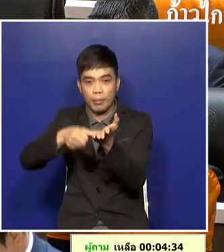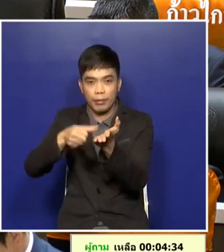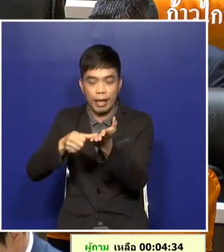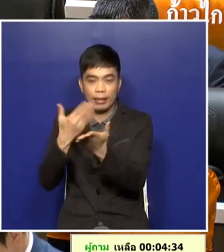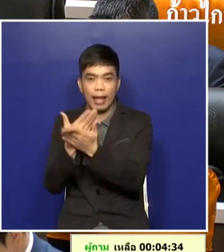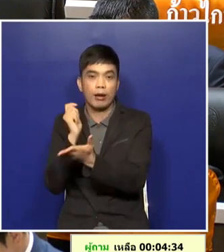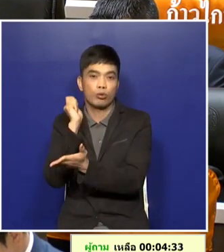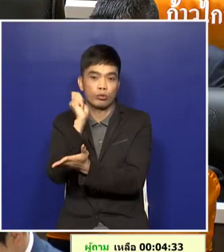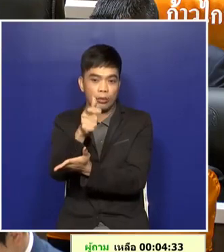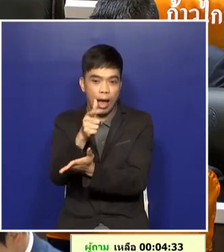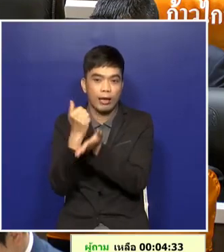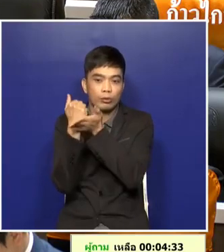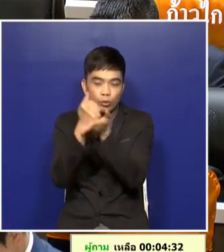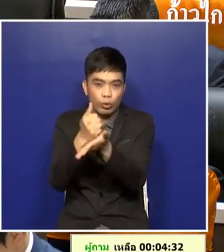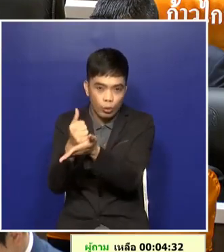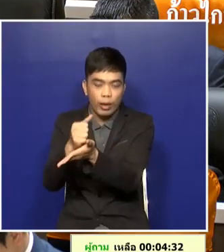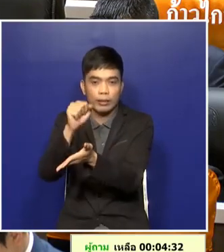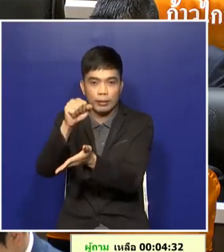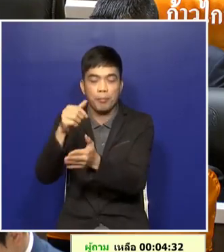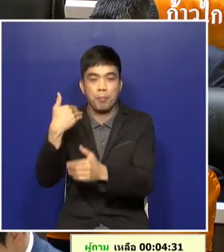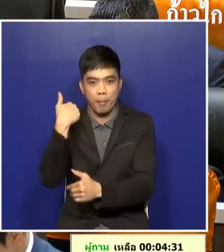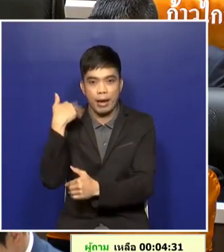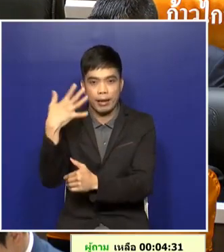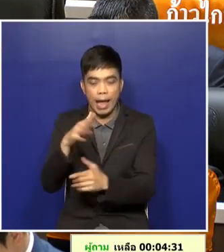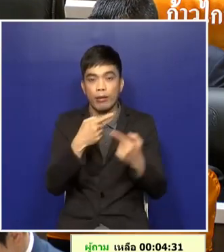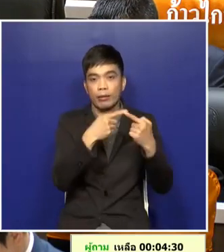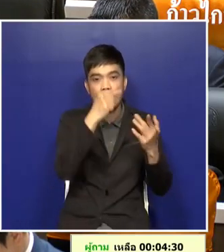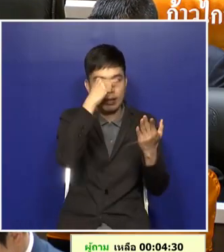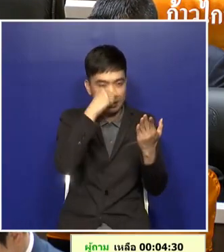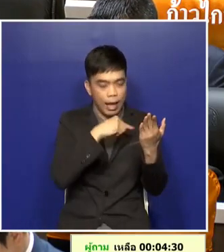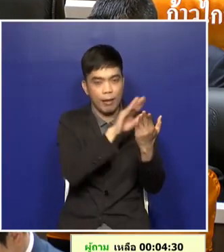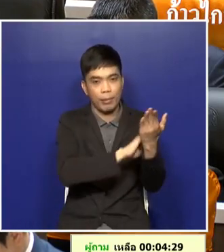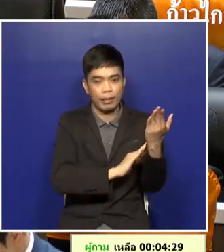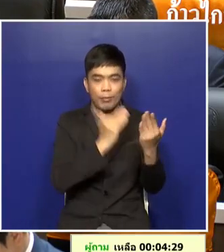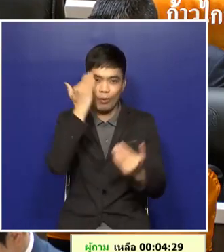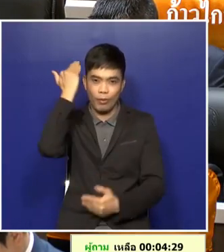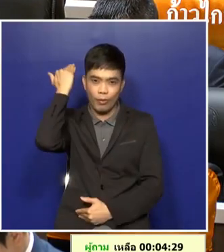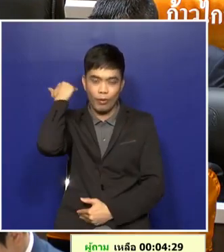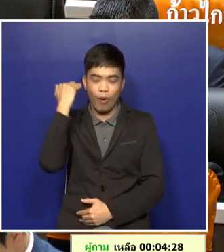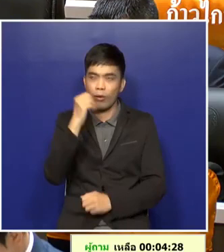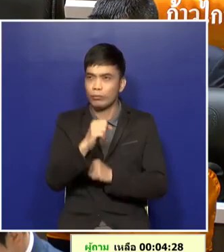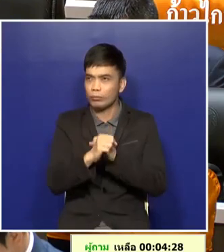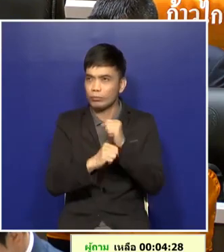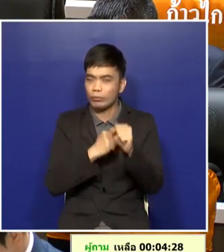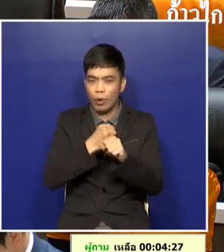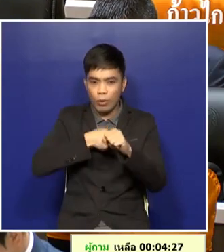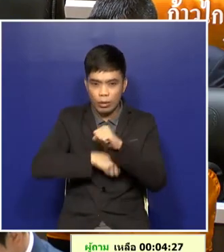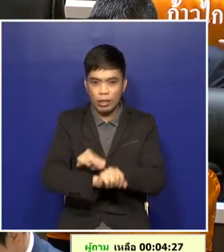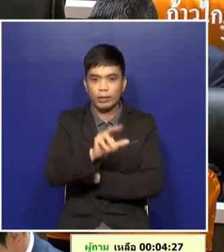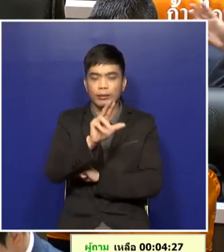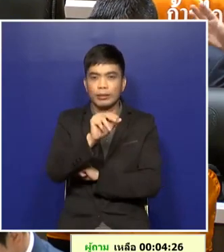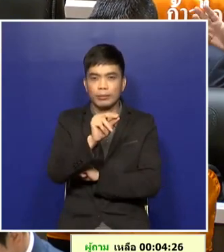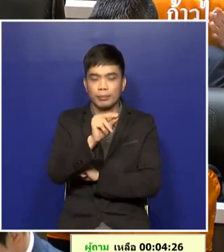แต่ท่านต้องเข้าใจก่อนครับว่าประเทศไทยเนี่ยแต่ดั้งแต่เดิมเลยอันนี้ผมก็เพิ่งเกิดมา30ปีนะ